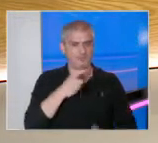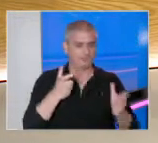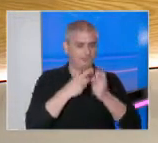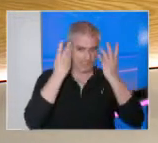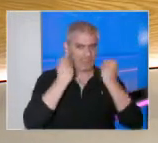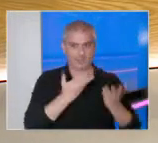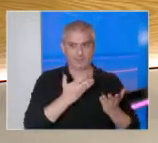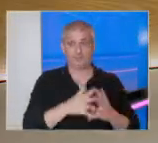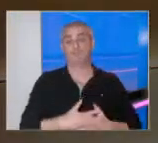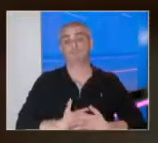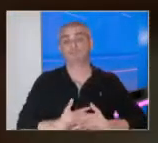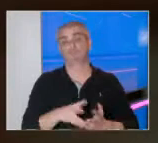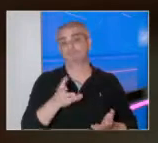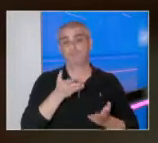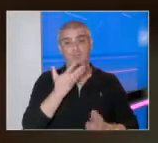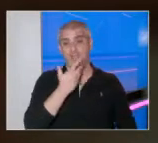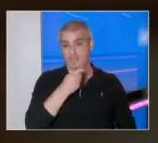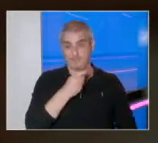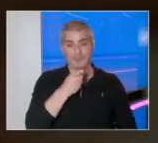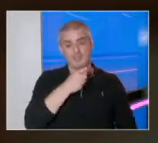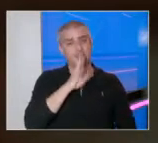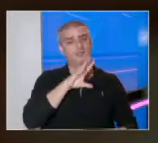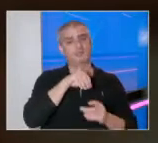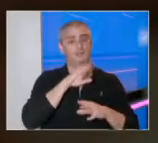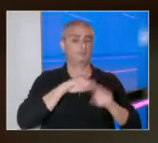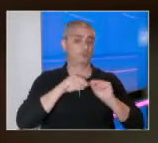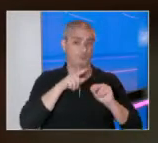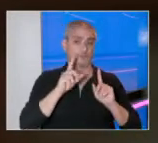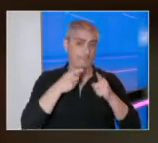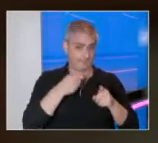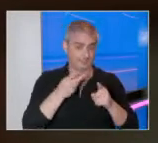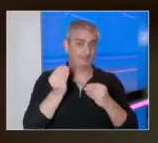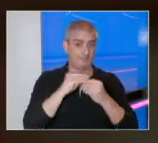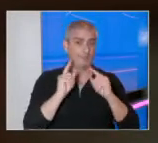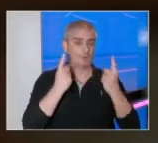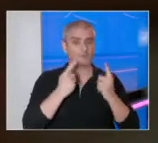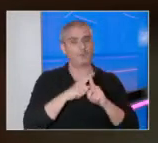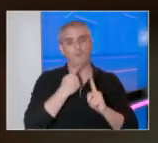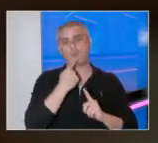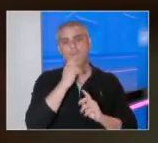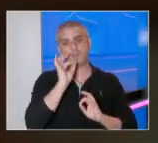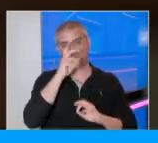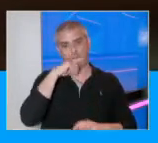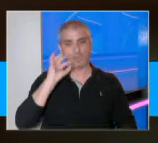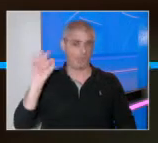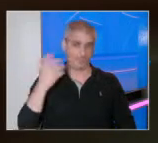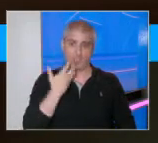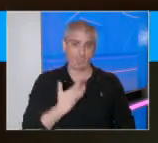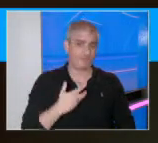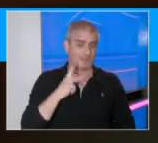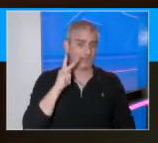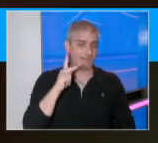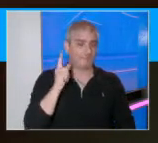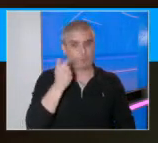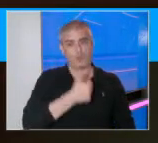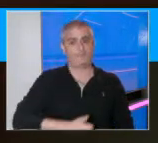המגזר? טוב, הרבנית קולדצקי בעצם משמשת במקרה הזה ובמקרים אחרים פה לאבי המרן הרב קניאבסקי, שהוא